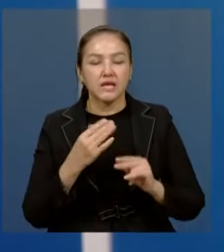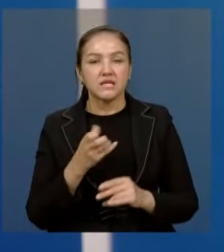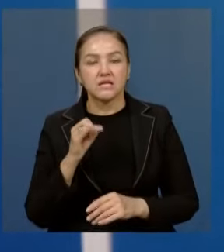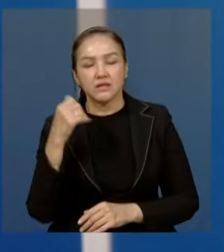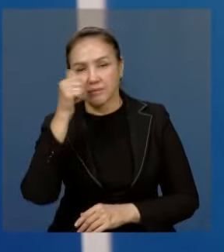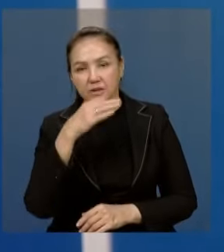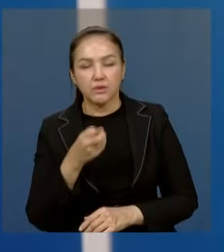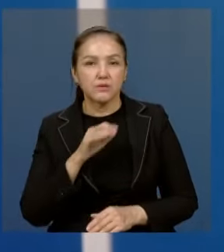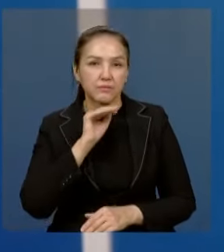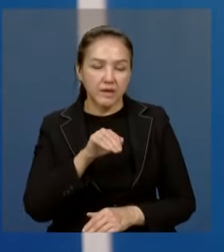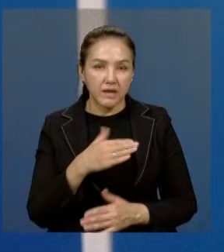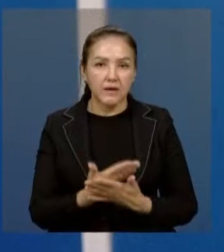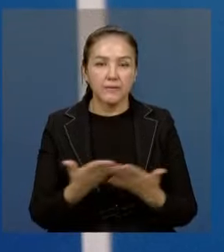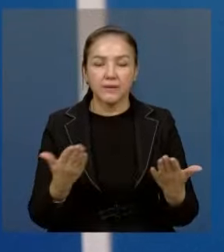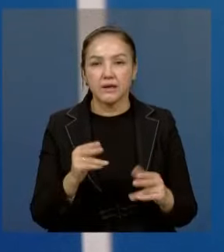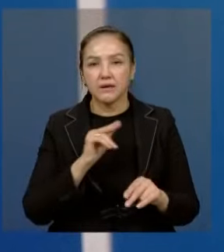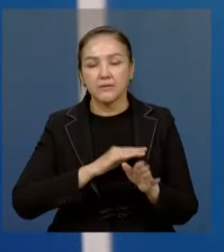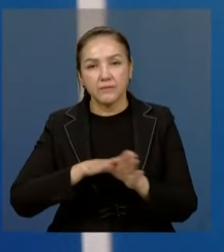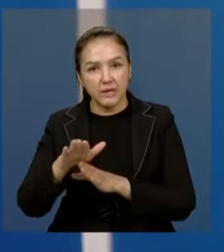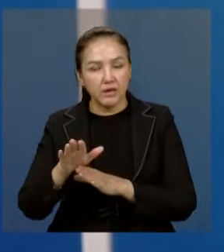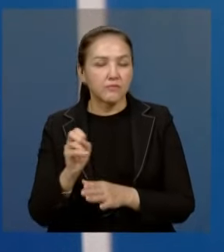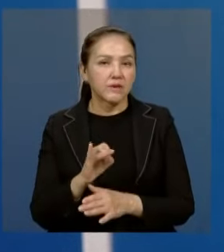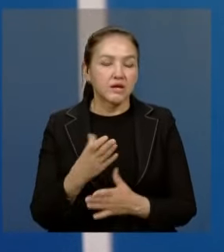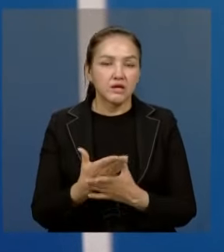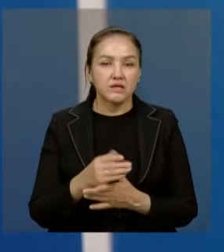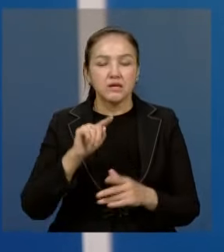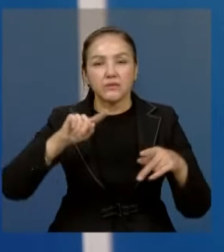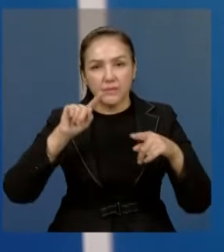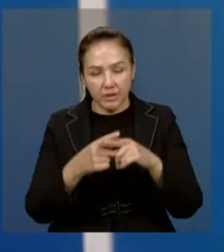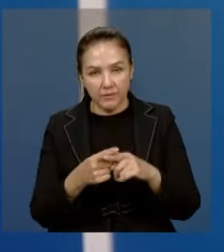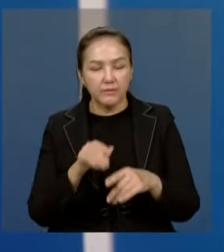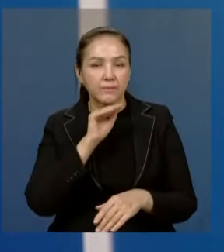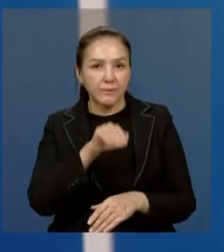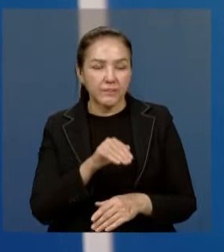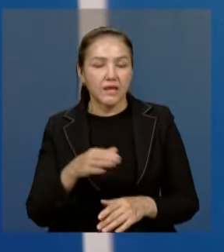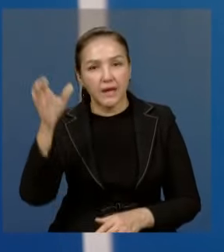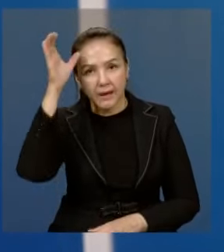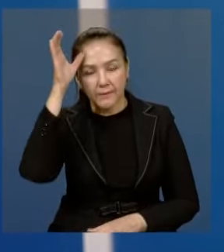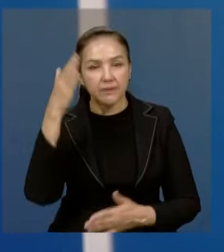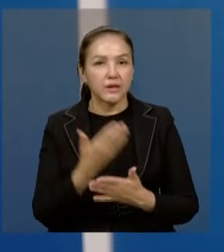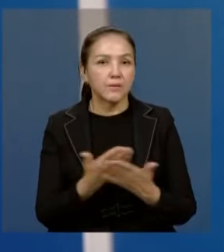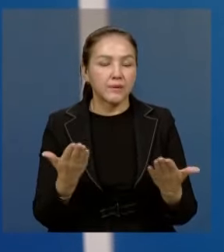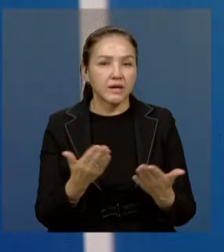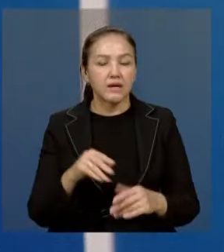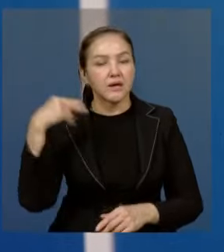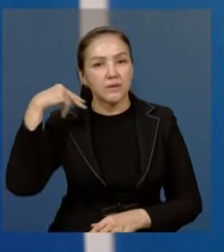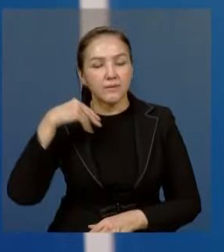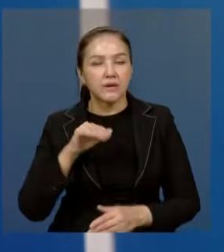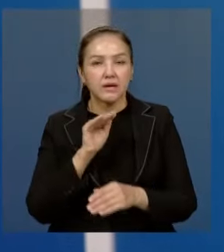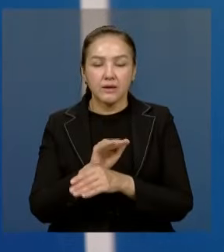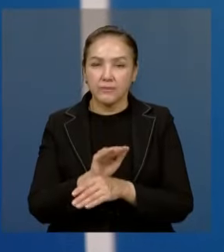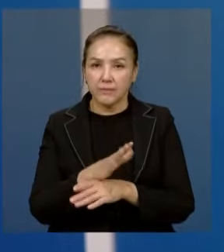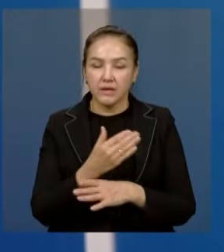профессий за это время предстоит осуществить реформу системы технического и профессионального образования Кроме того президент поручил